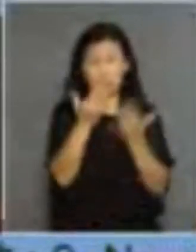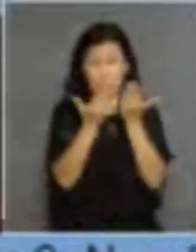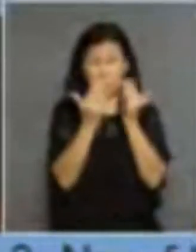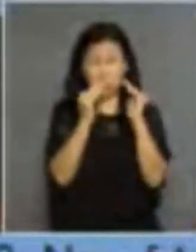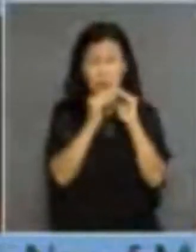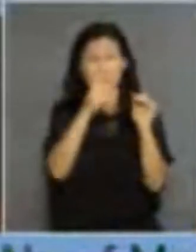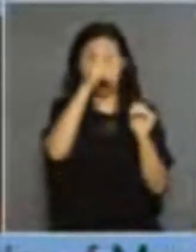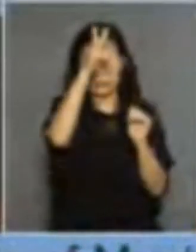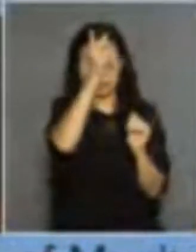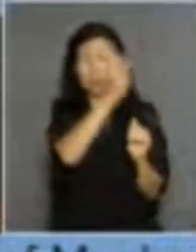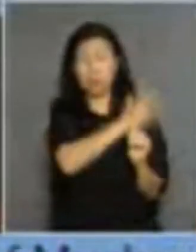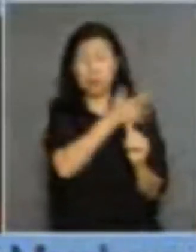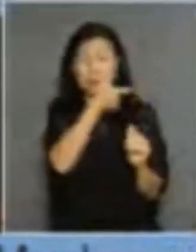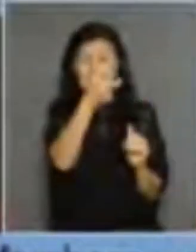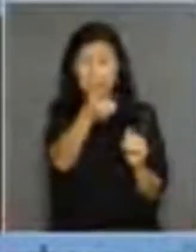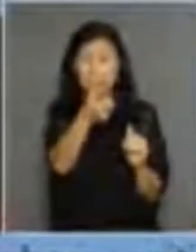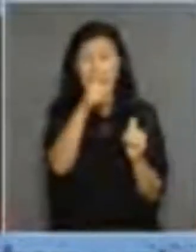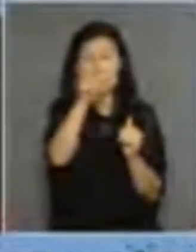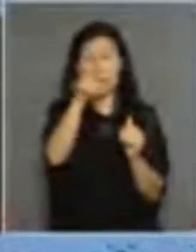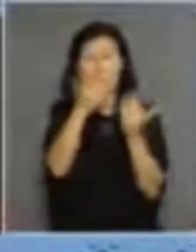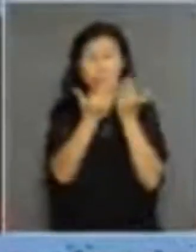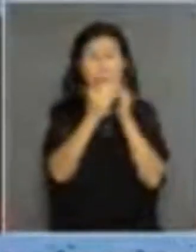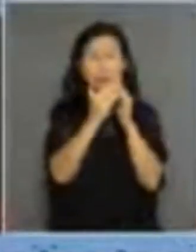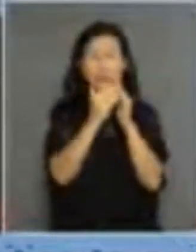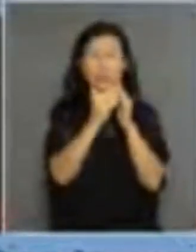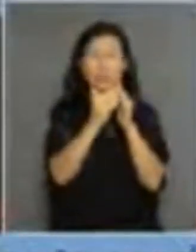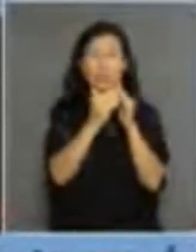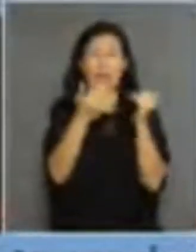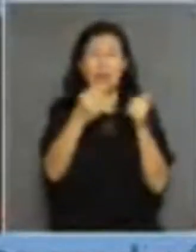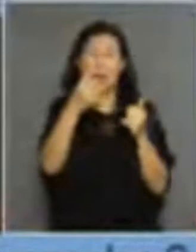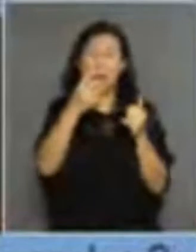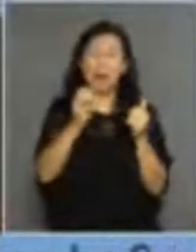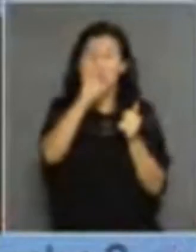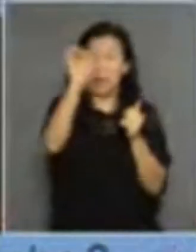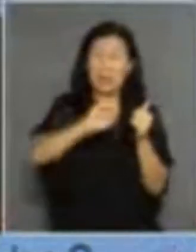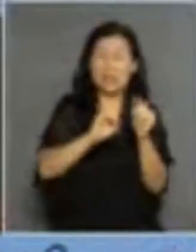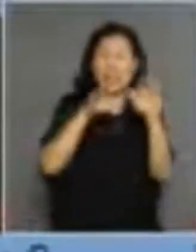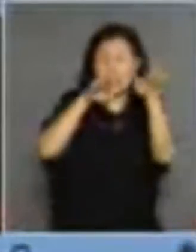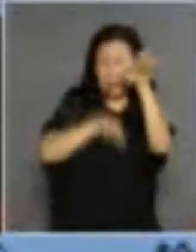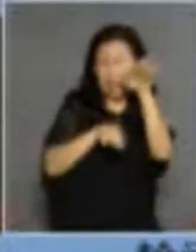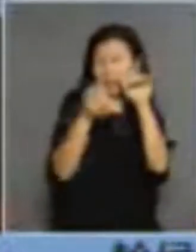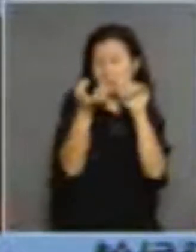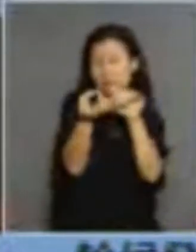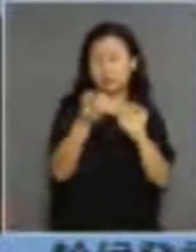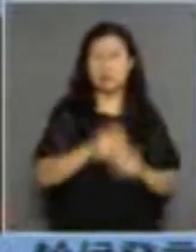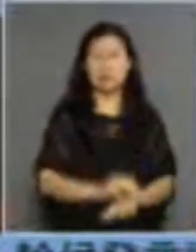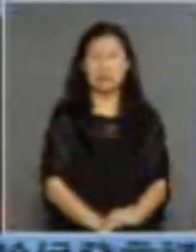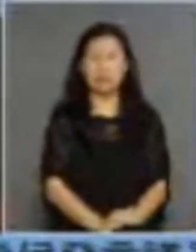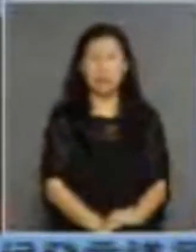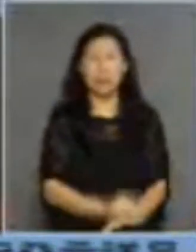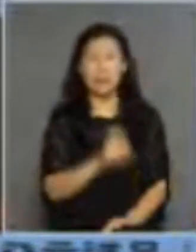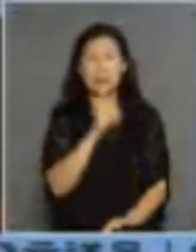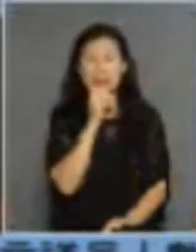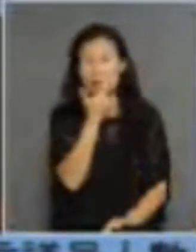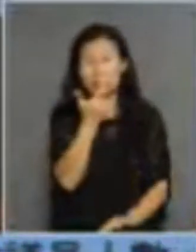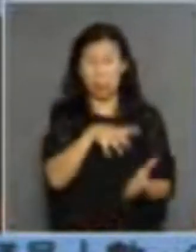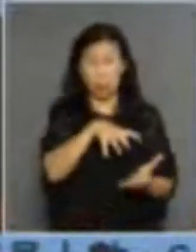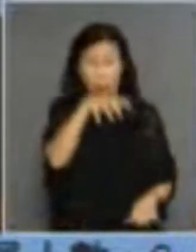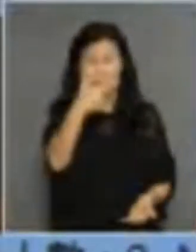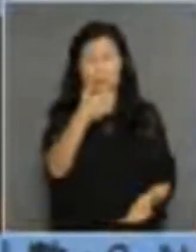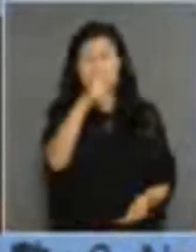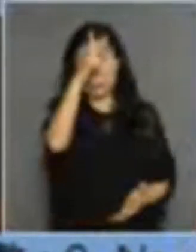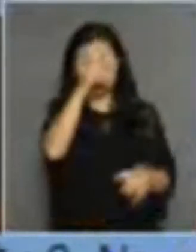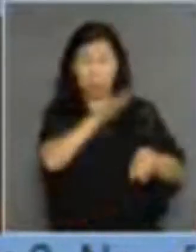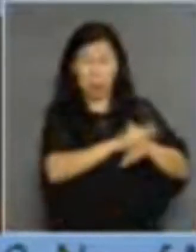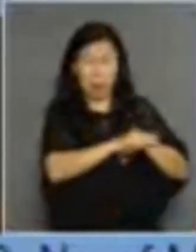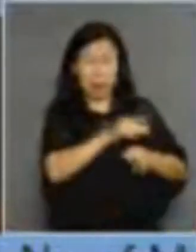政府資助嘅大專，個比例太低啊嘛，係咪啊？咁你而家咁多錢